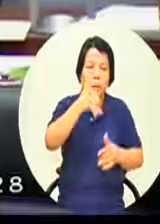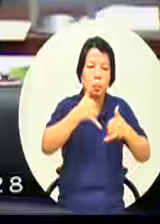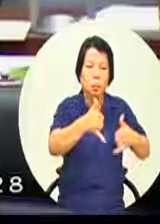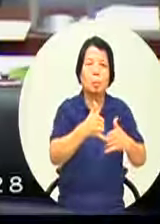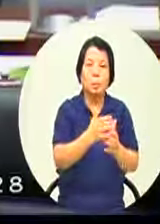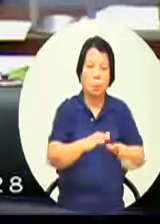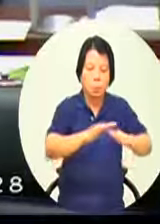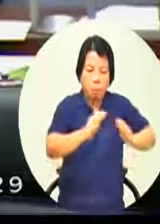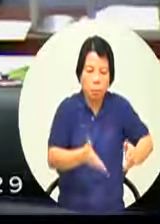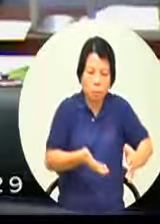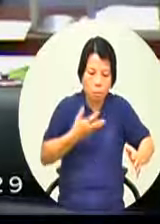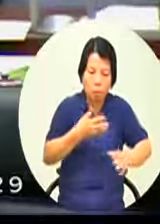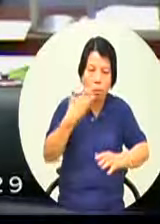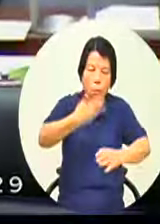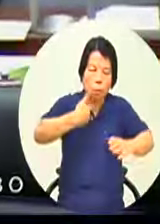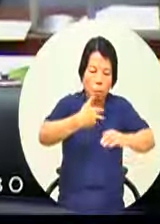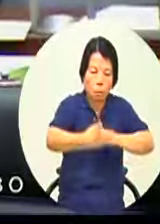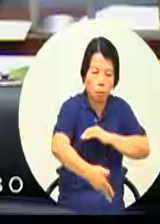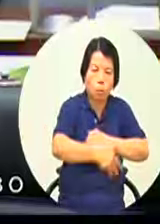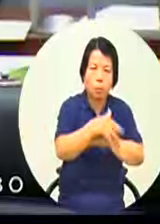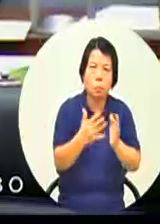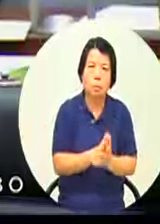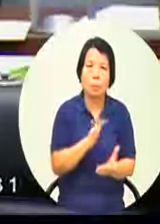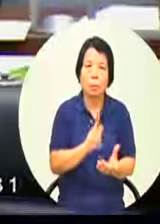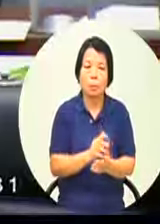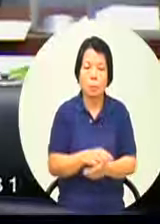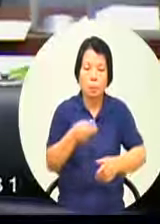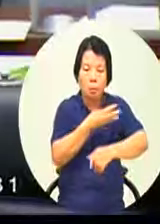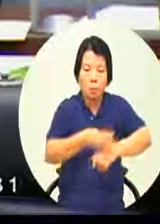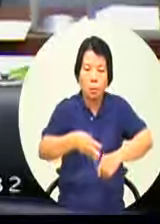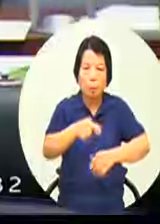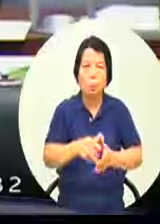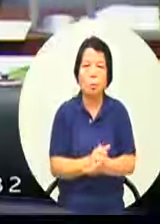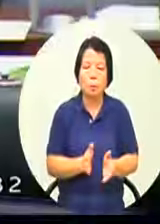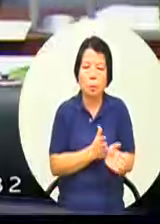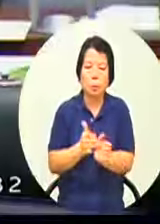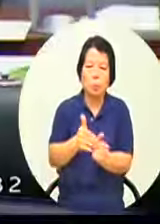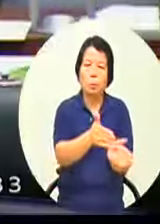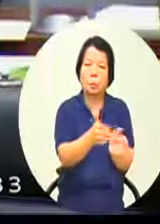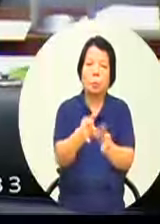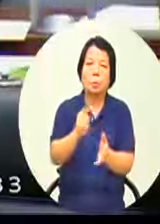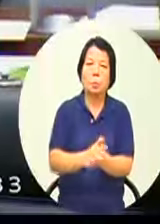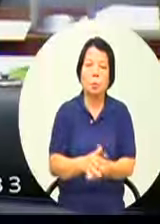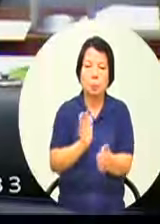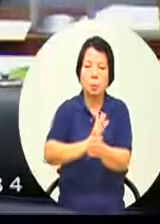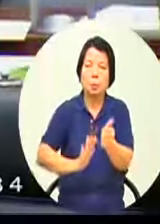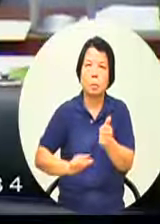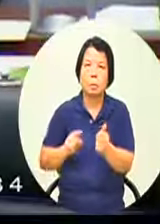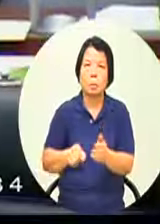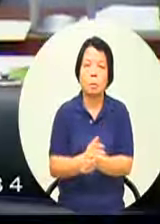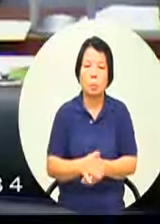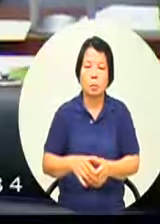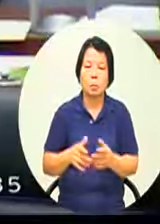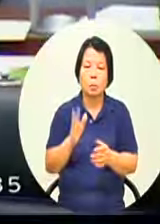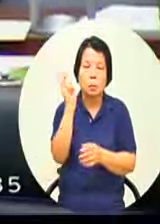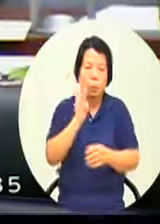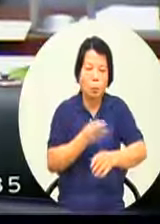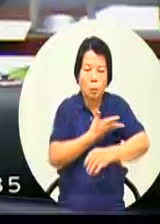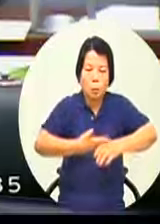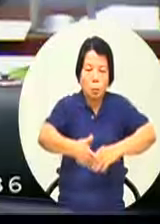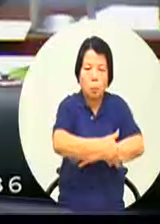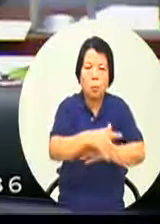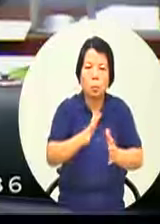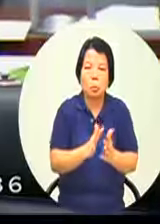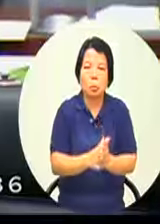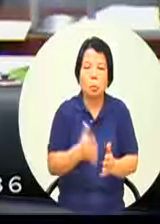乡涵，那这样一个马路。水沟的一个弯弯曲曲啊，就造成它流水，只要有水量的时候，